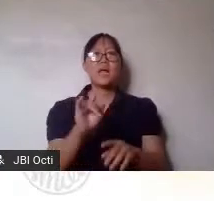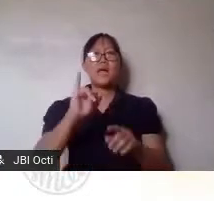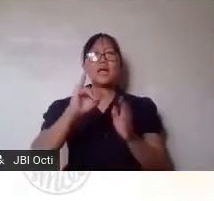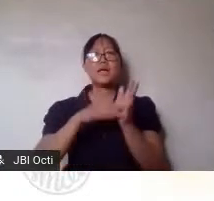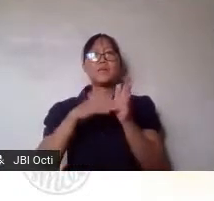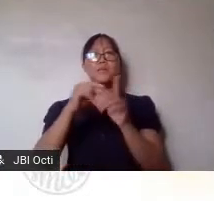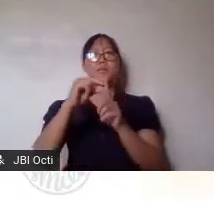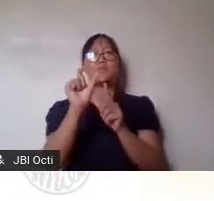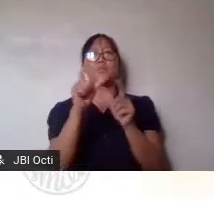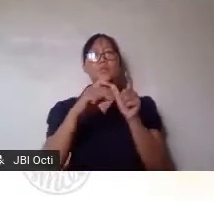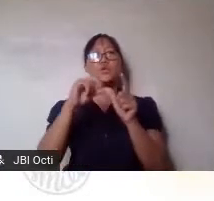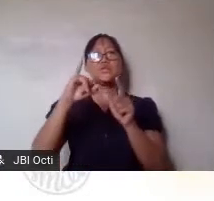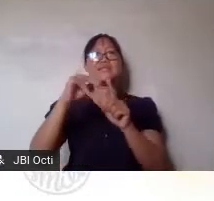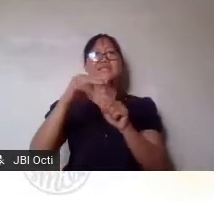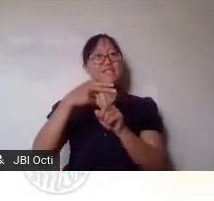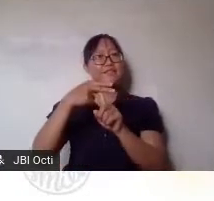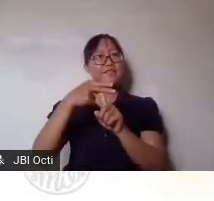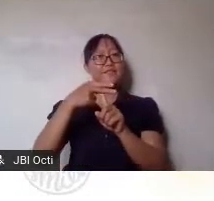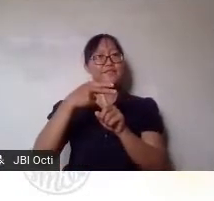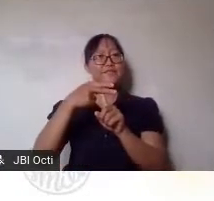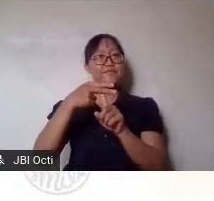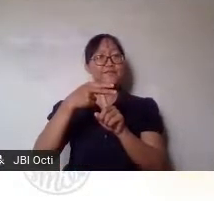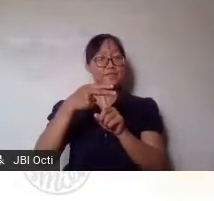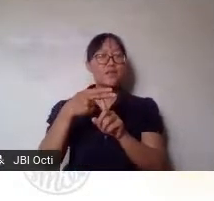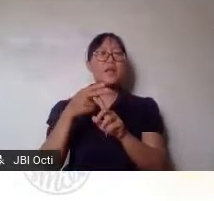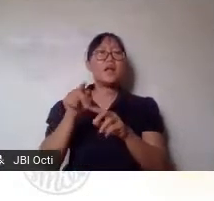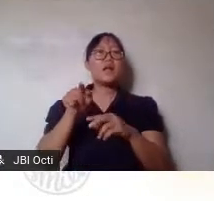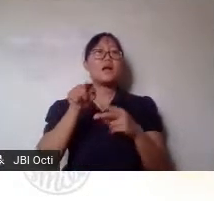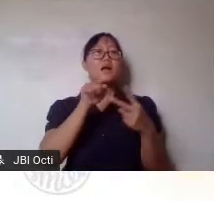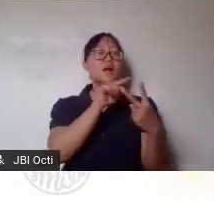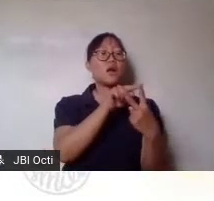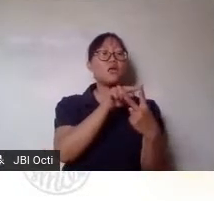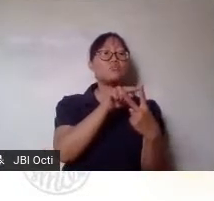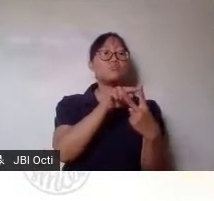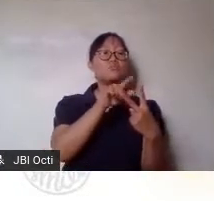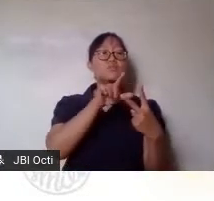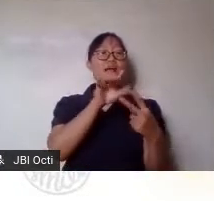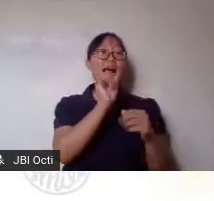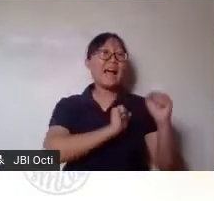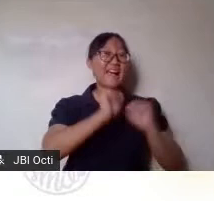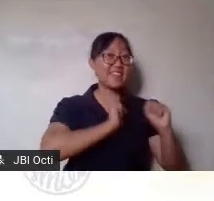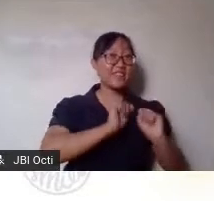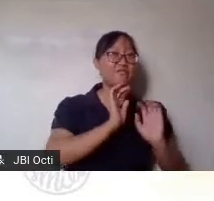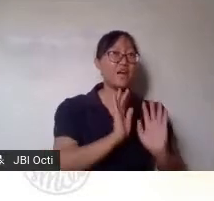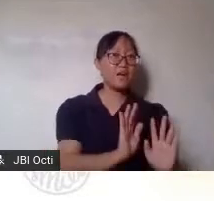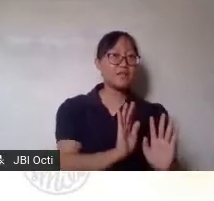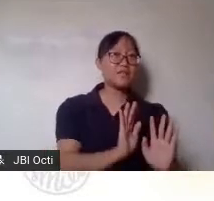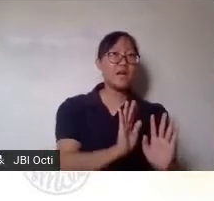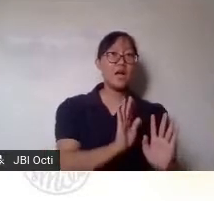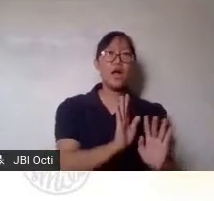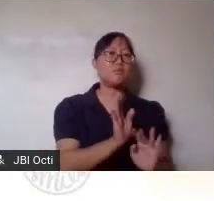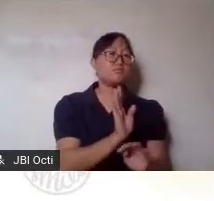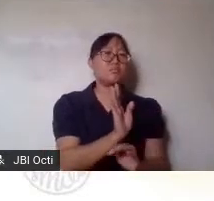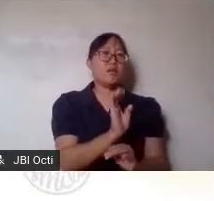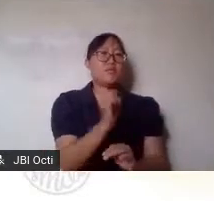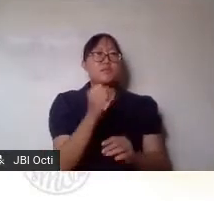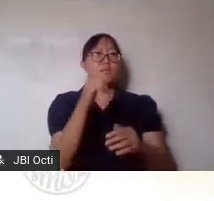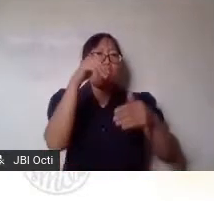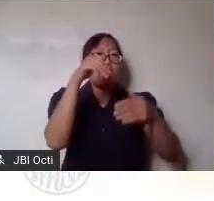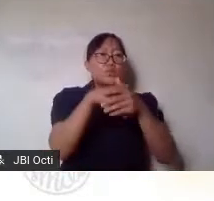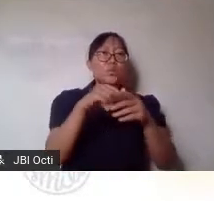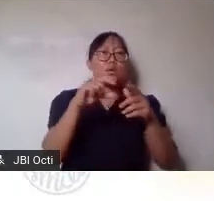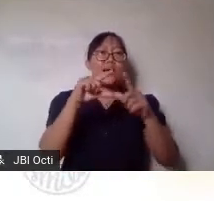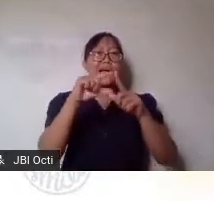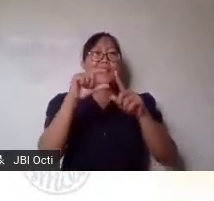yang hiperaktivitas saja tidak kita diagnosis sebagai ADHD, andai kata kita